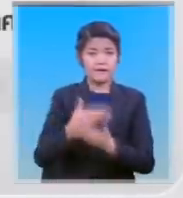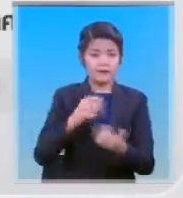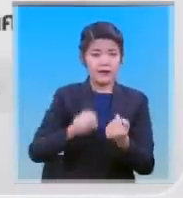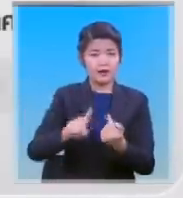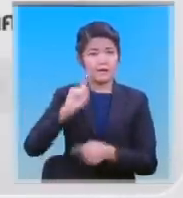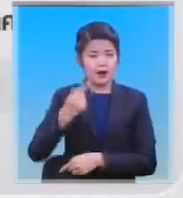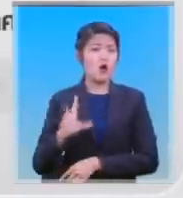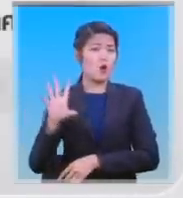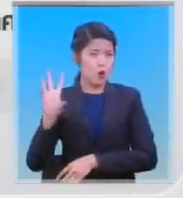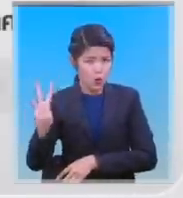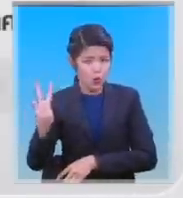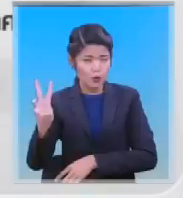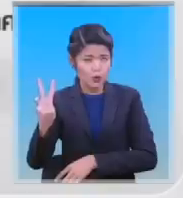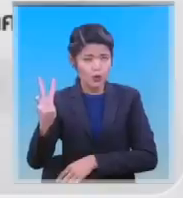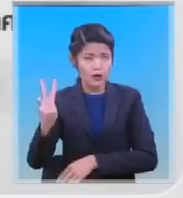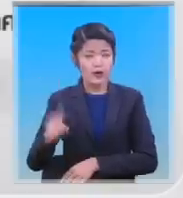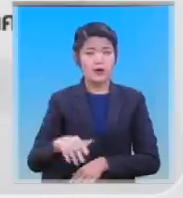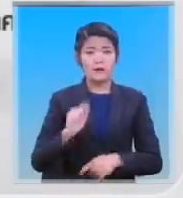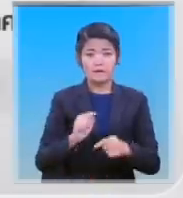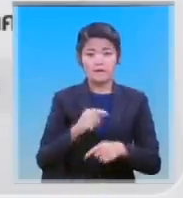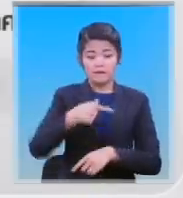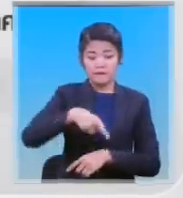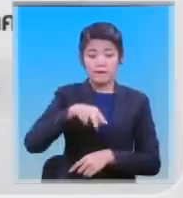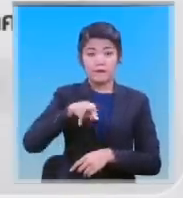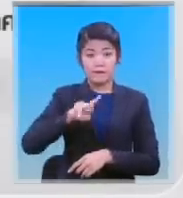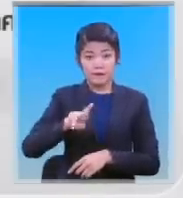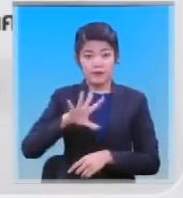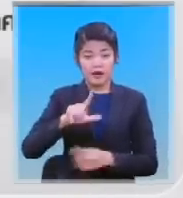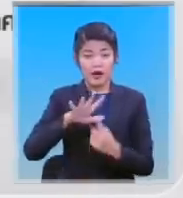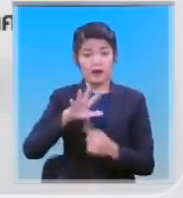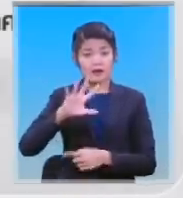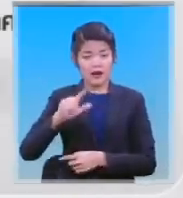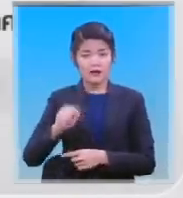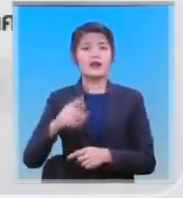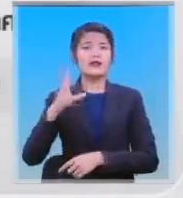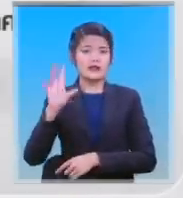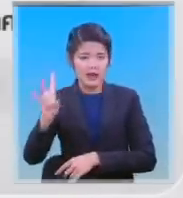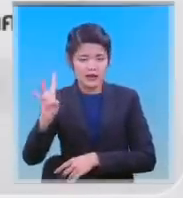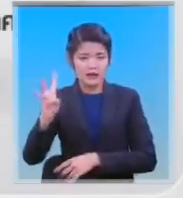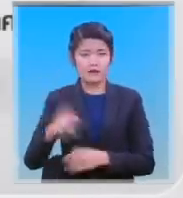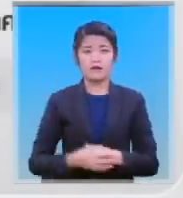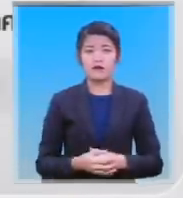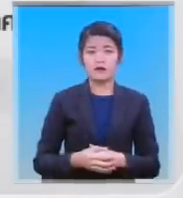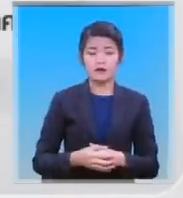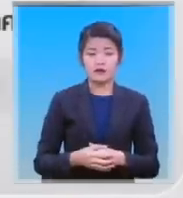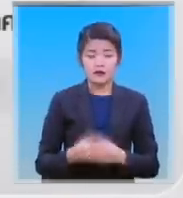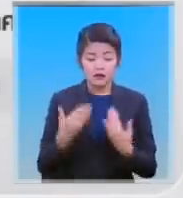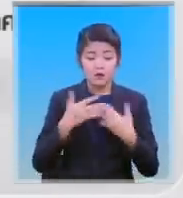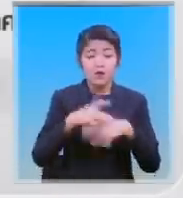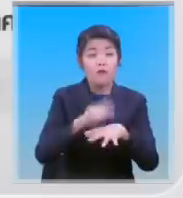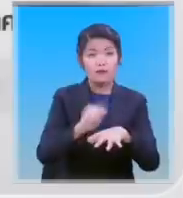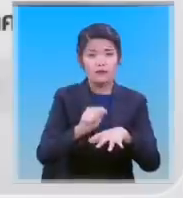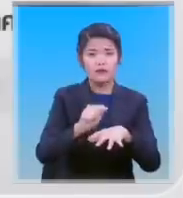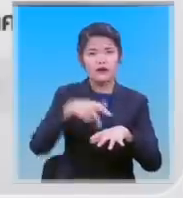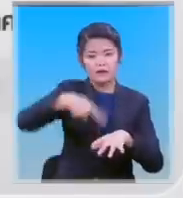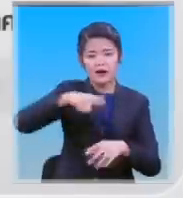6ที่นั่งพรรคประชาชาติ7ที่นั่งนะคะพรรคเพื่อชาติและรวมพลังประชาชาติไทยพรรคละ5